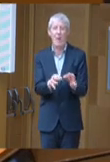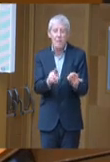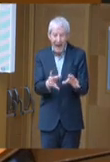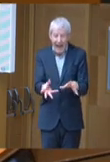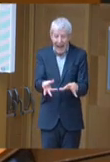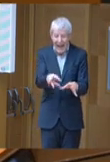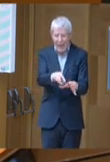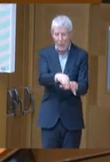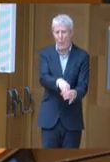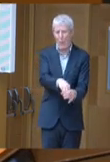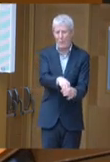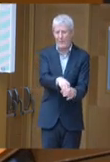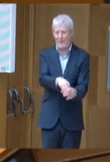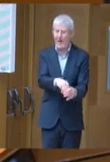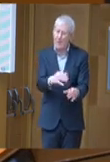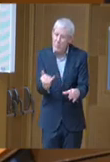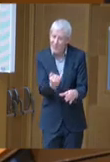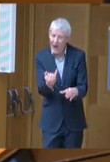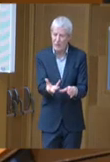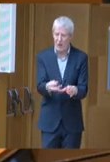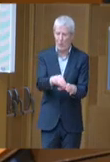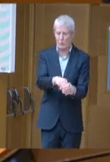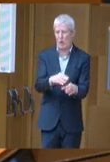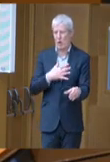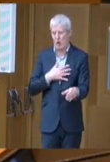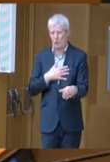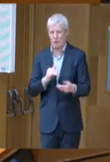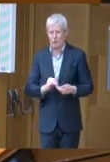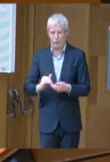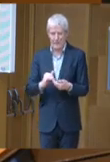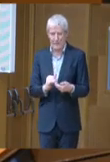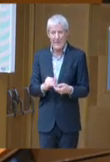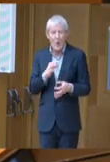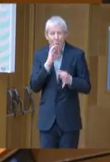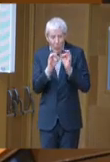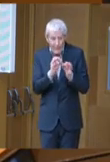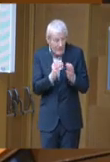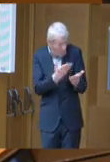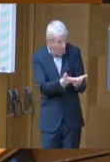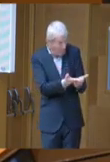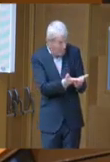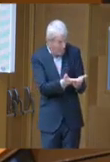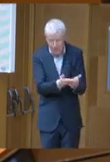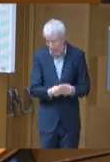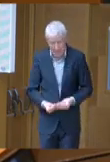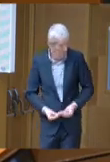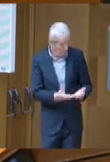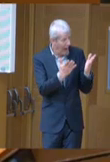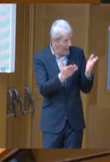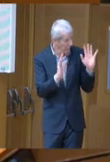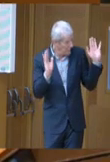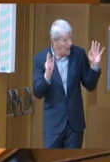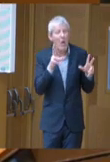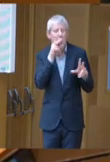includere ancor più, per rendere ancor più inclusiva la nostra società. Quindi è una proposta che lanciamo, ne parleremo all'interno dei